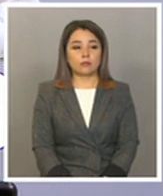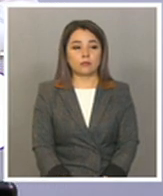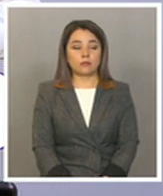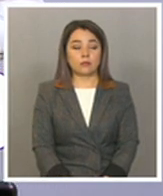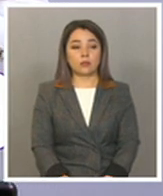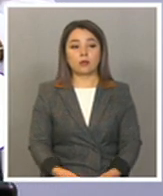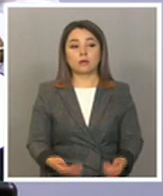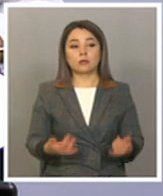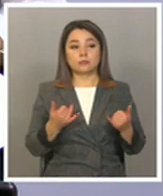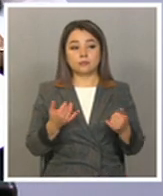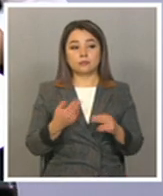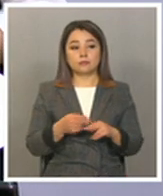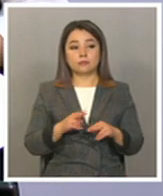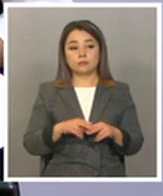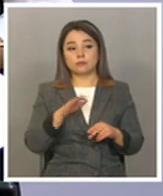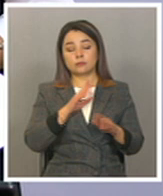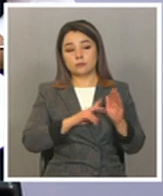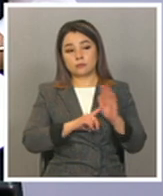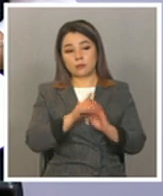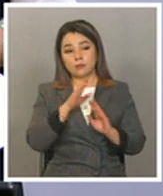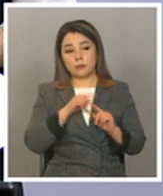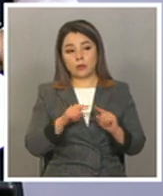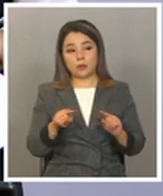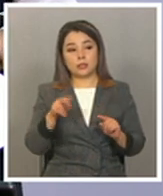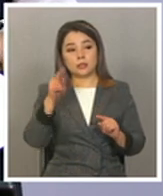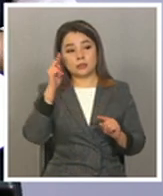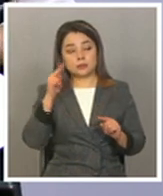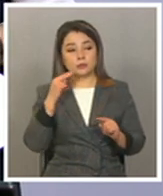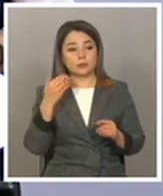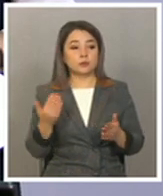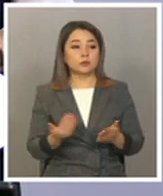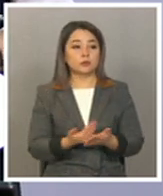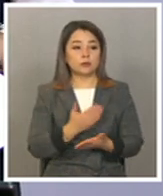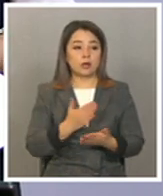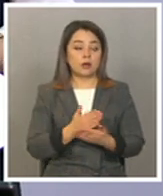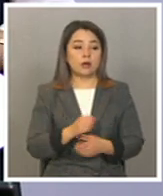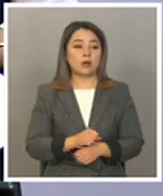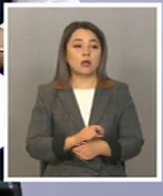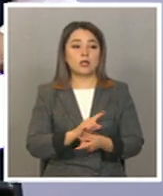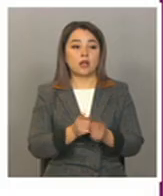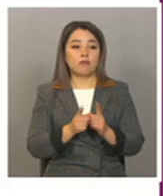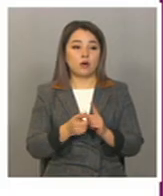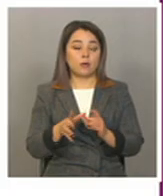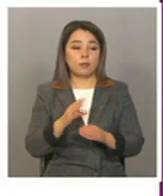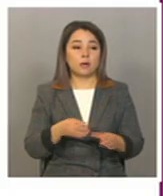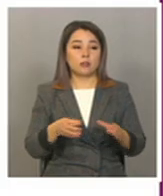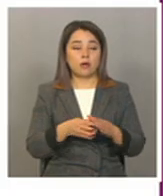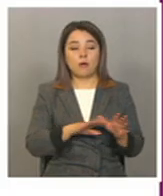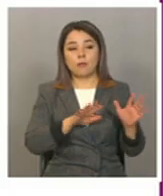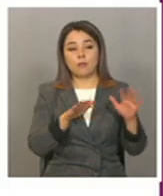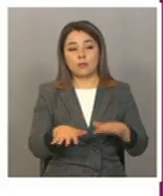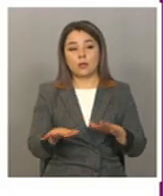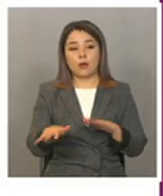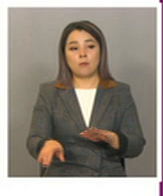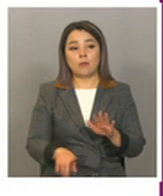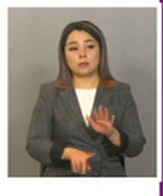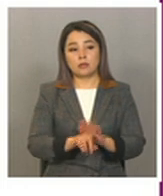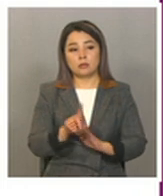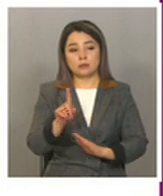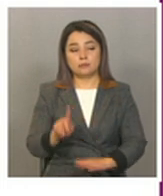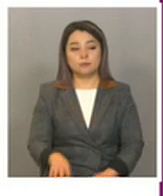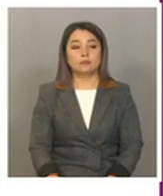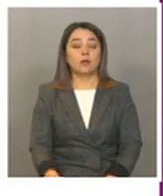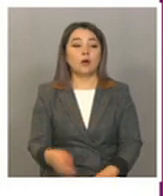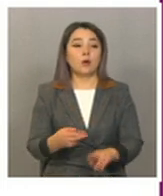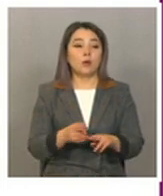Ендігі кезекте Қытайда жаңа революциялық толқындар басталды.